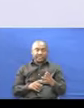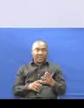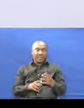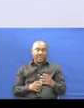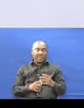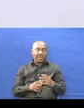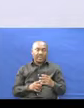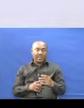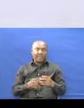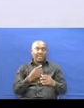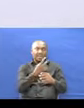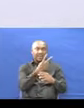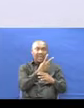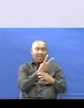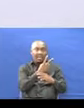ni